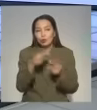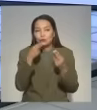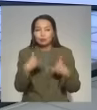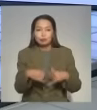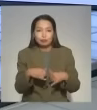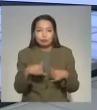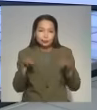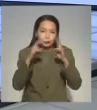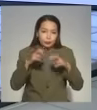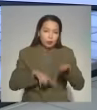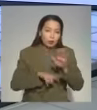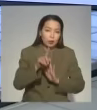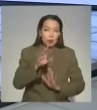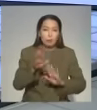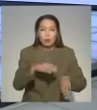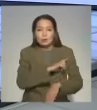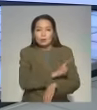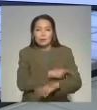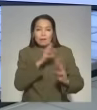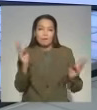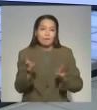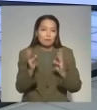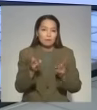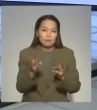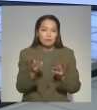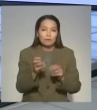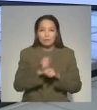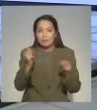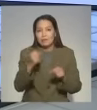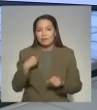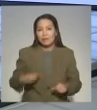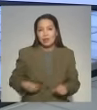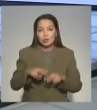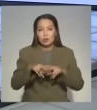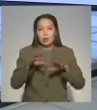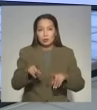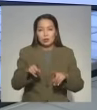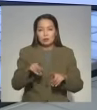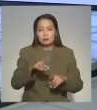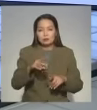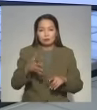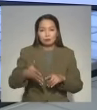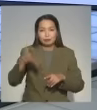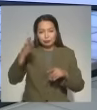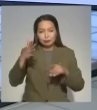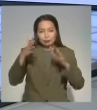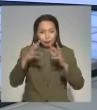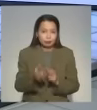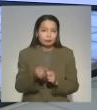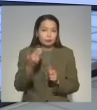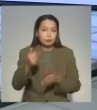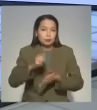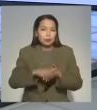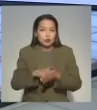Расследование начато и после сильного взрыва в столице Франции. Там рухнуло и загорелось целое здание. Стражи порядка не называют причин. Тем временем около